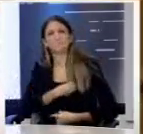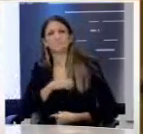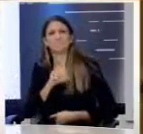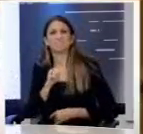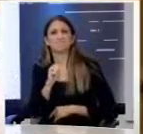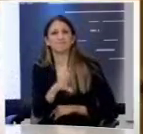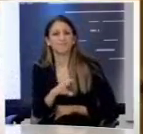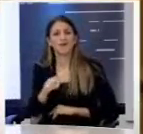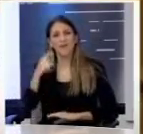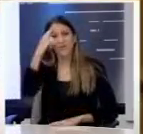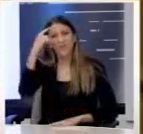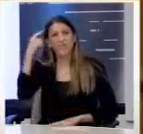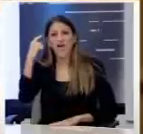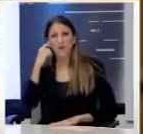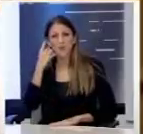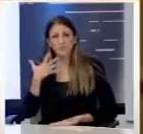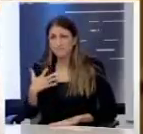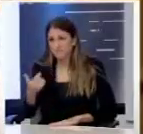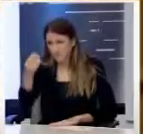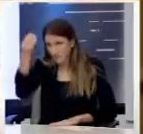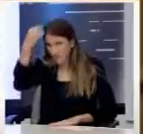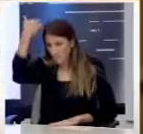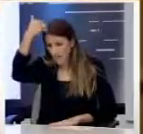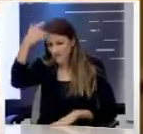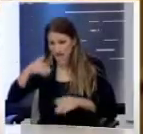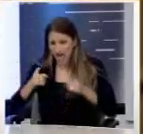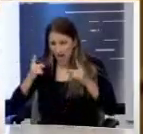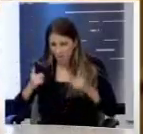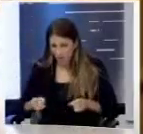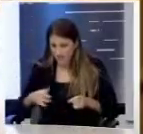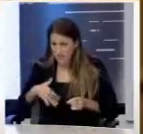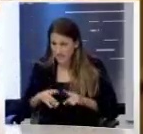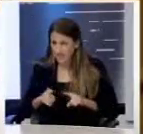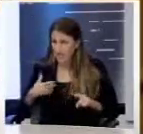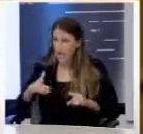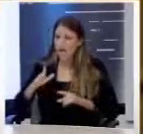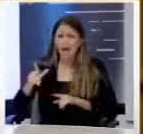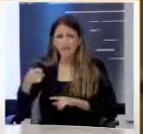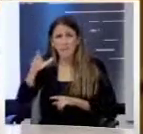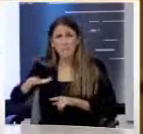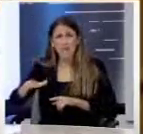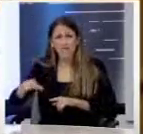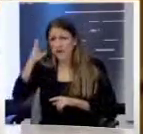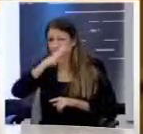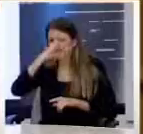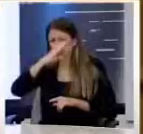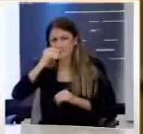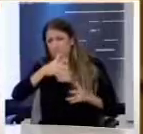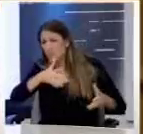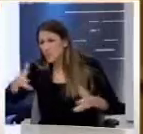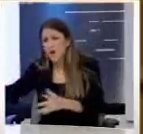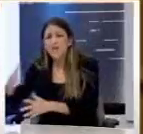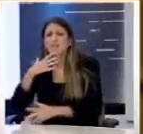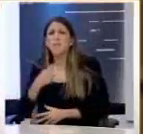οδηγεί στο να παίρνουμε αποφάσεις, αυτά τα παιδιά να τα οδηγούμε στο μπούλινγκ, στο εξευθυλισμό, στην αυτοκτονία, ποιος, πείτε